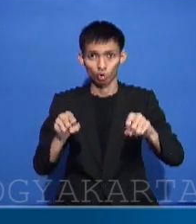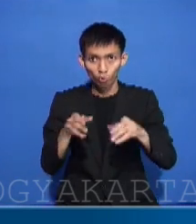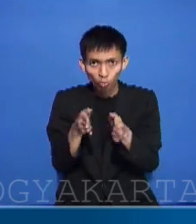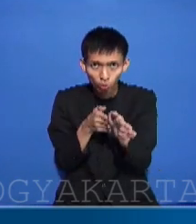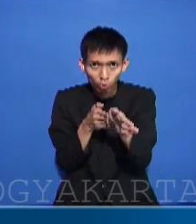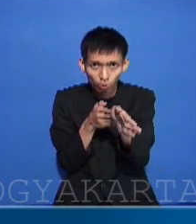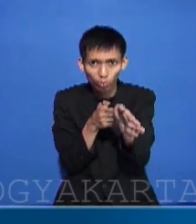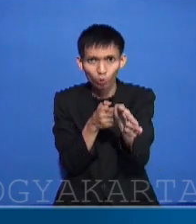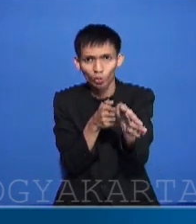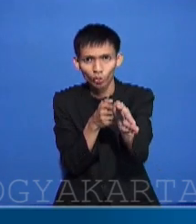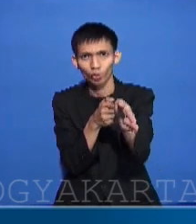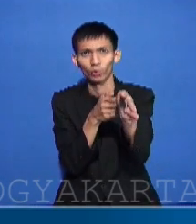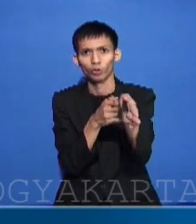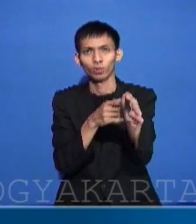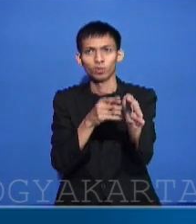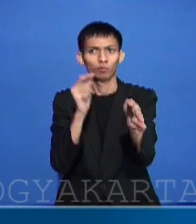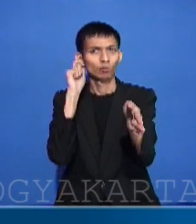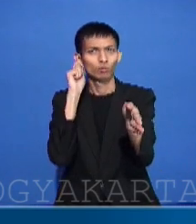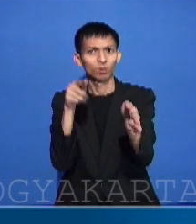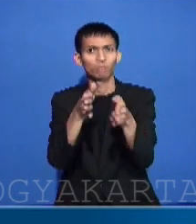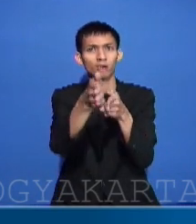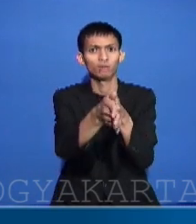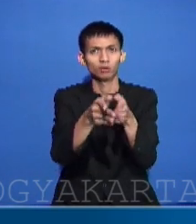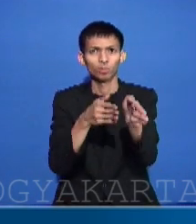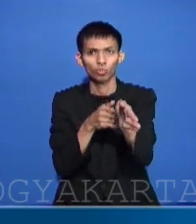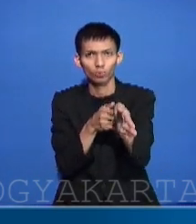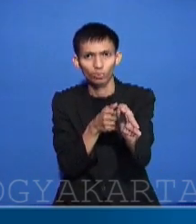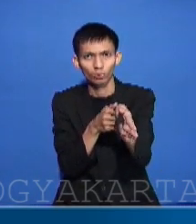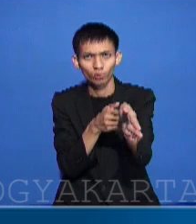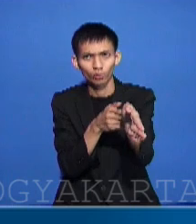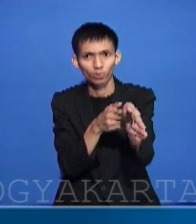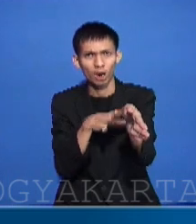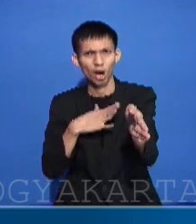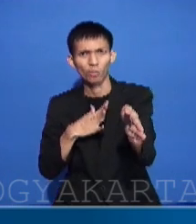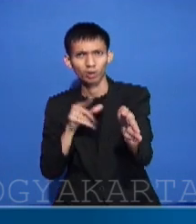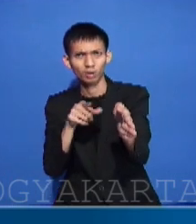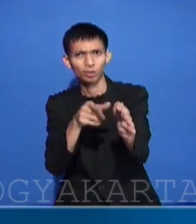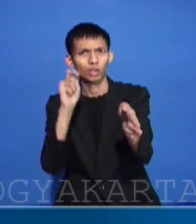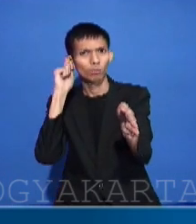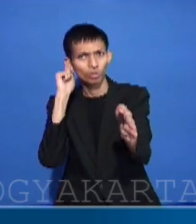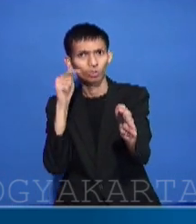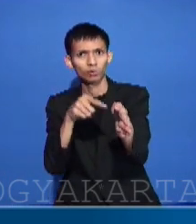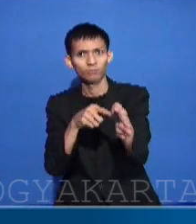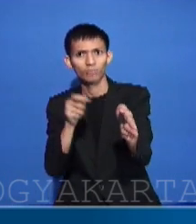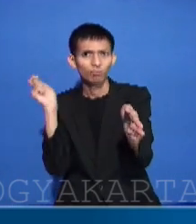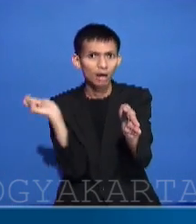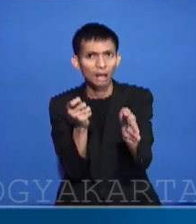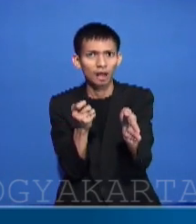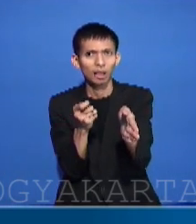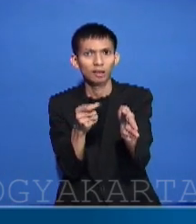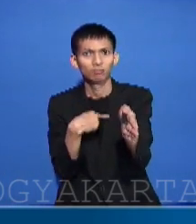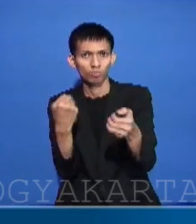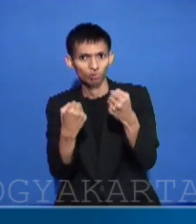motor yang mengejar seorang ibu yang juga mengendarai sepeda motor. Khawatir akan nasib sang ibu, Holik bersama rekannya